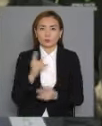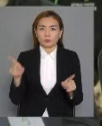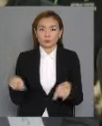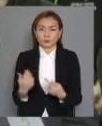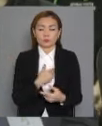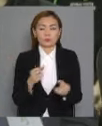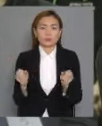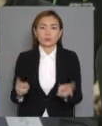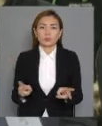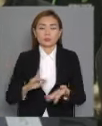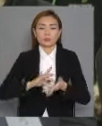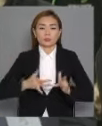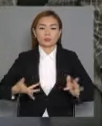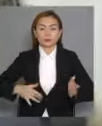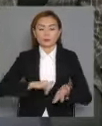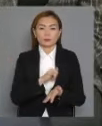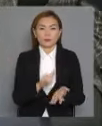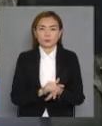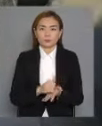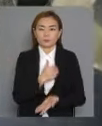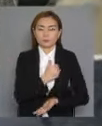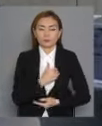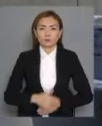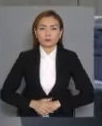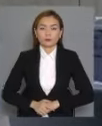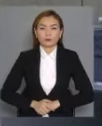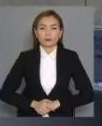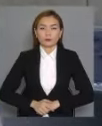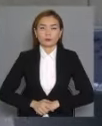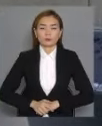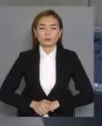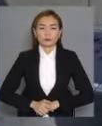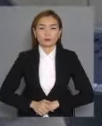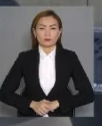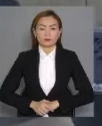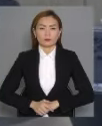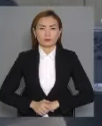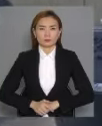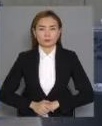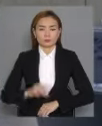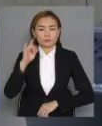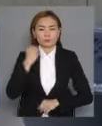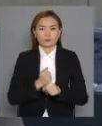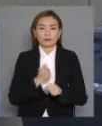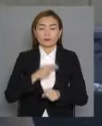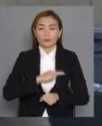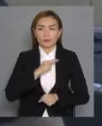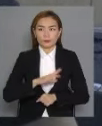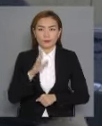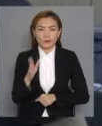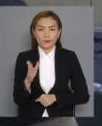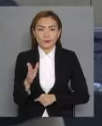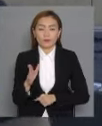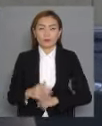Оларға арнайы ғаламторда енгізілетін сервис тұғындыру. Ол Cloud технологиясы арқылы жасалған